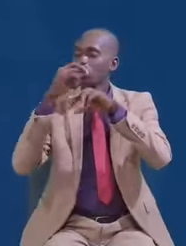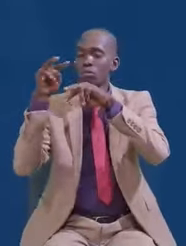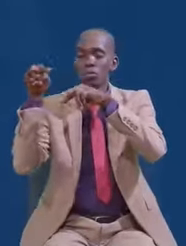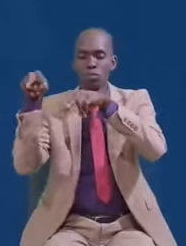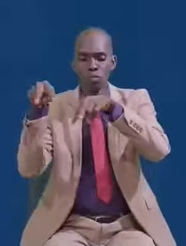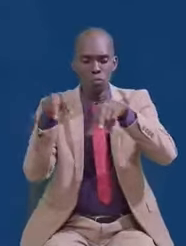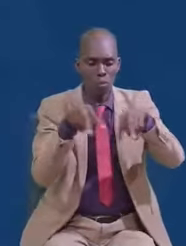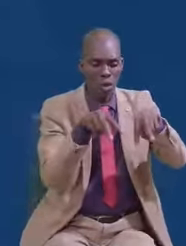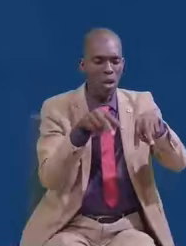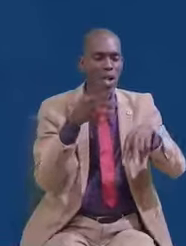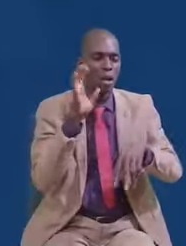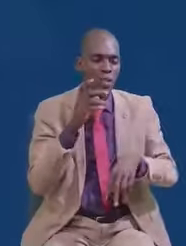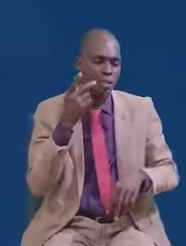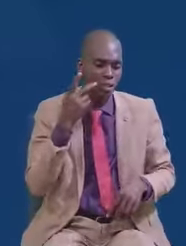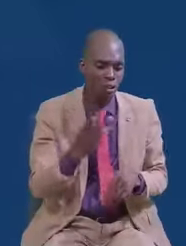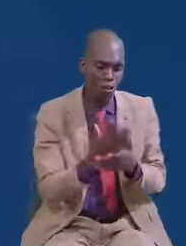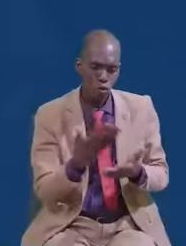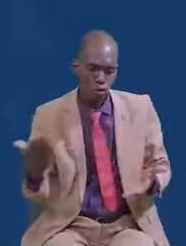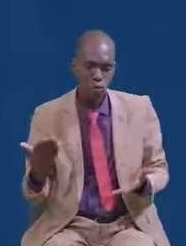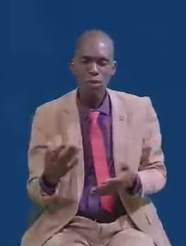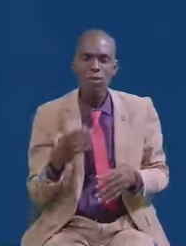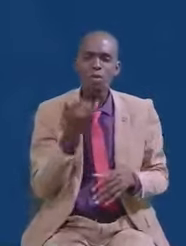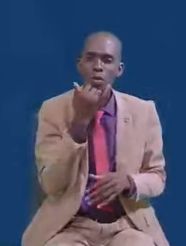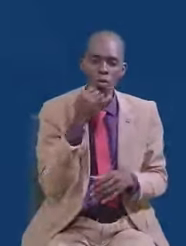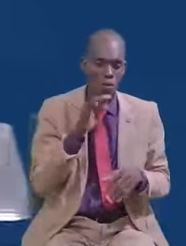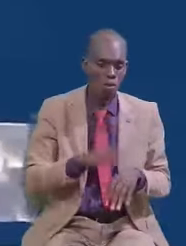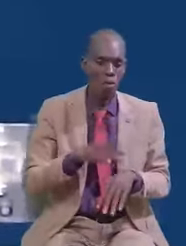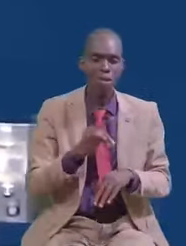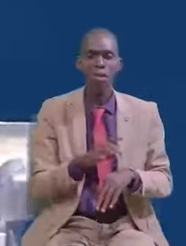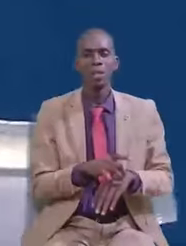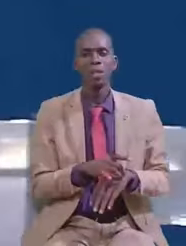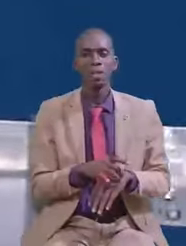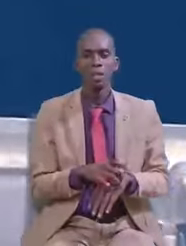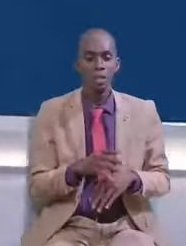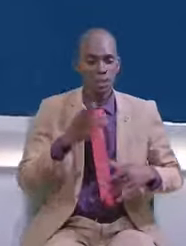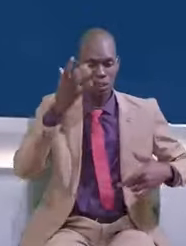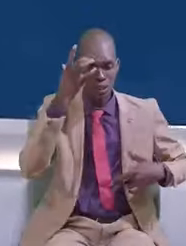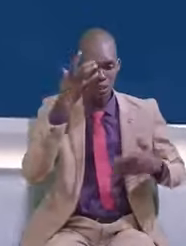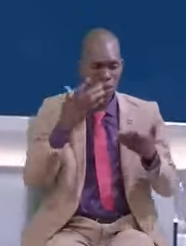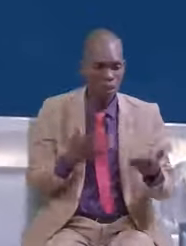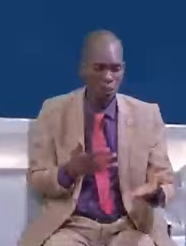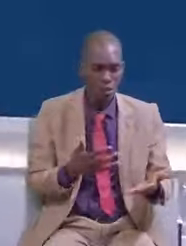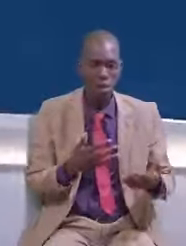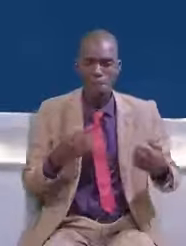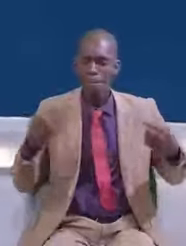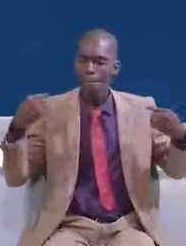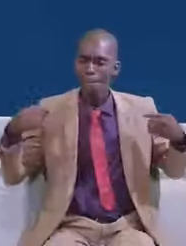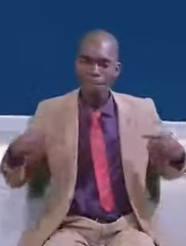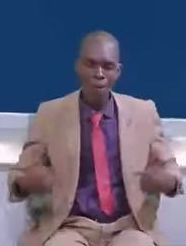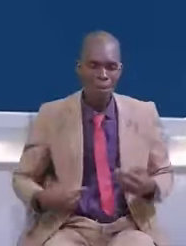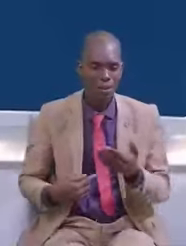Il a vu quelque chose sur la terre. Il a vu la maladie, la douleur, les